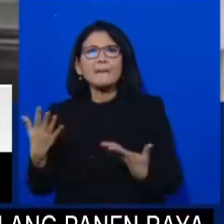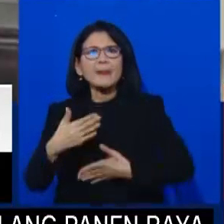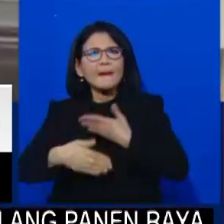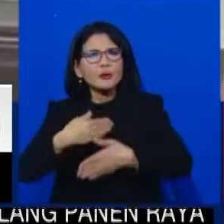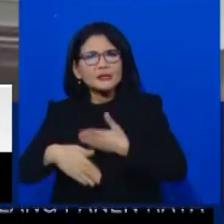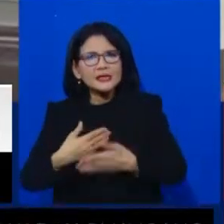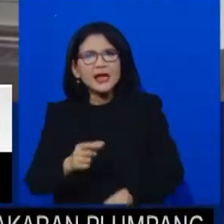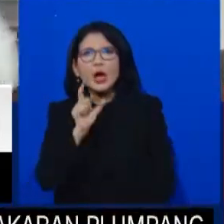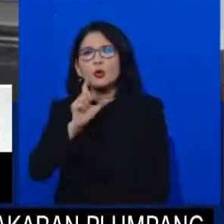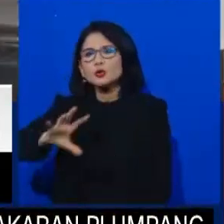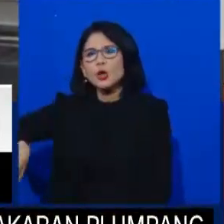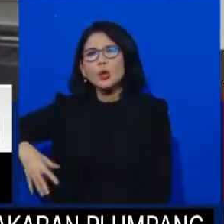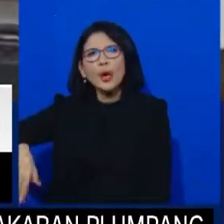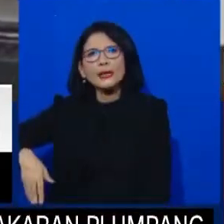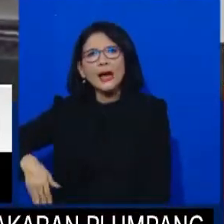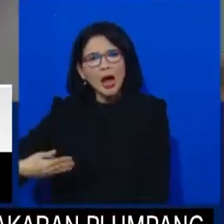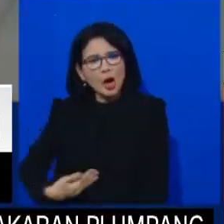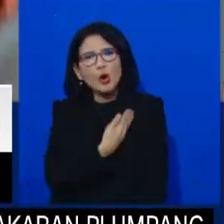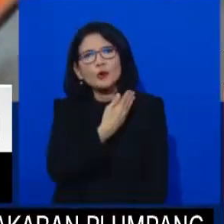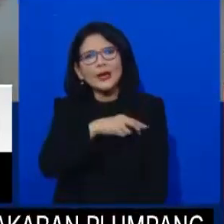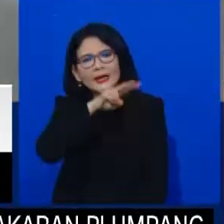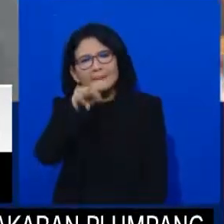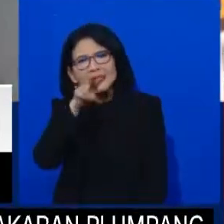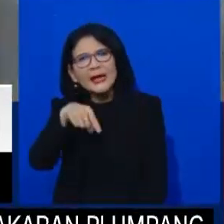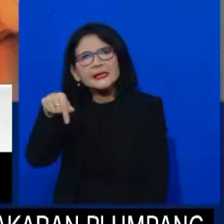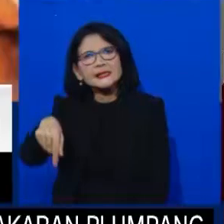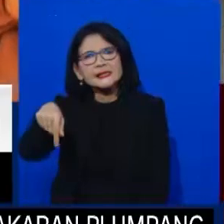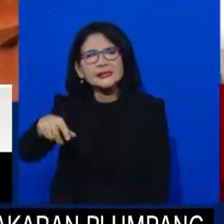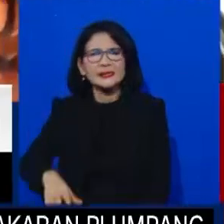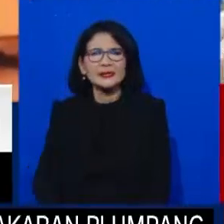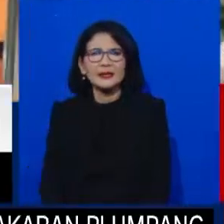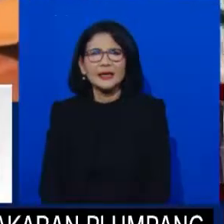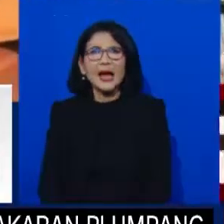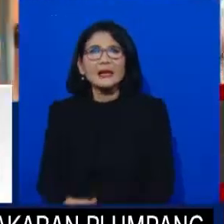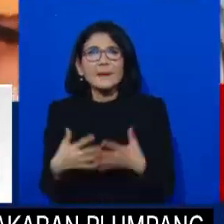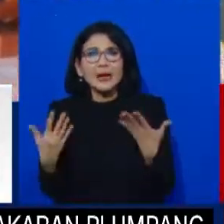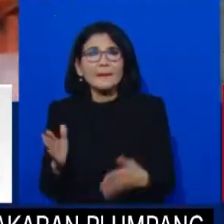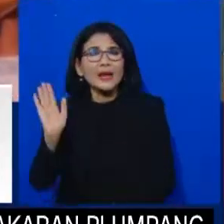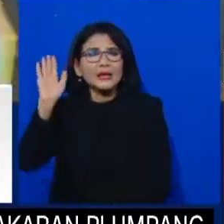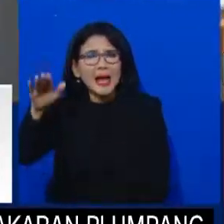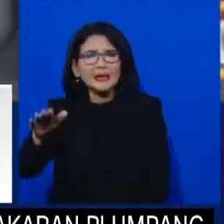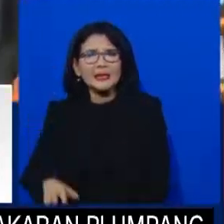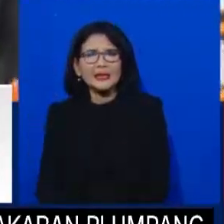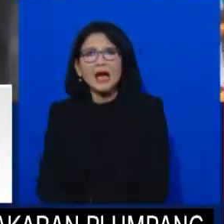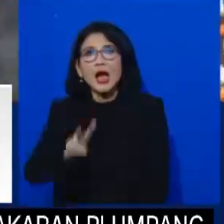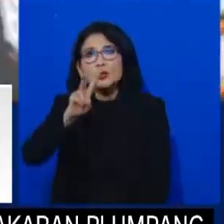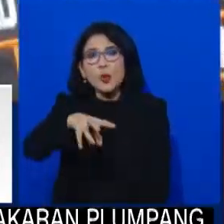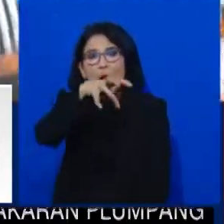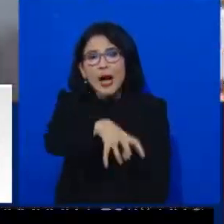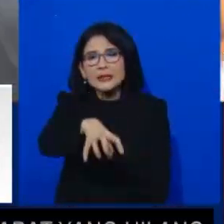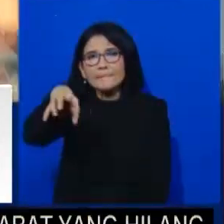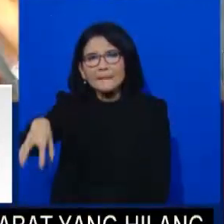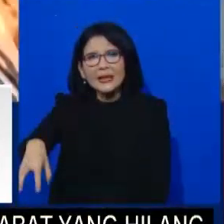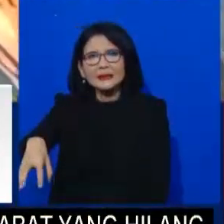terhadap keluarga yang mencari keluarganya di sini, dan bagaimana nantinya posko, dua posko yang nanti dibentuk, ada